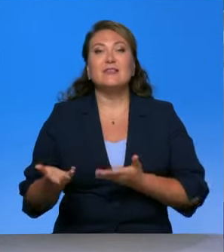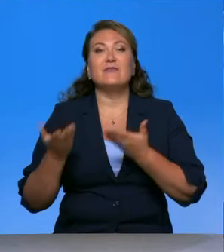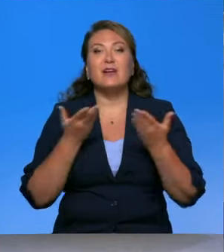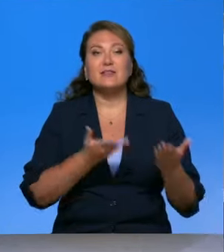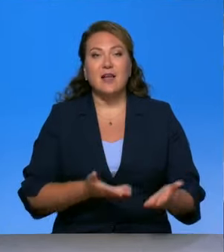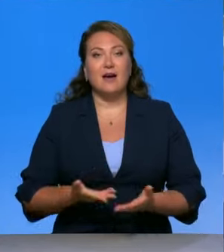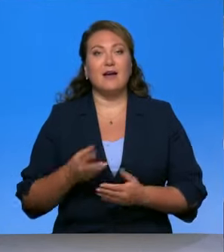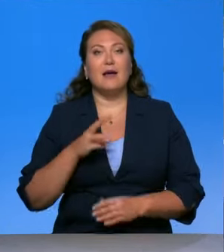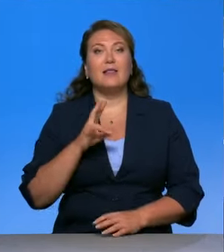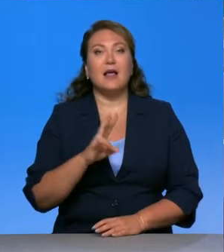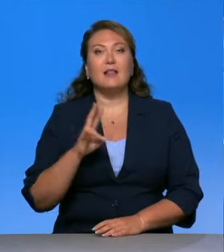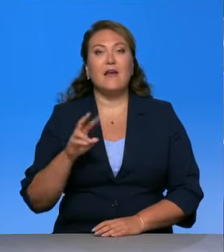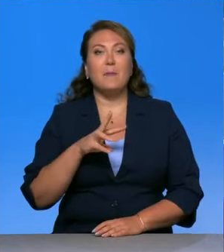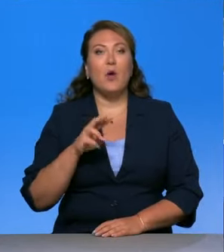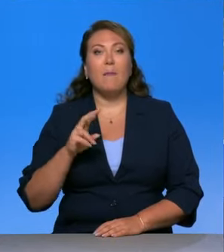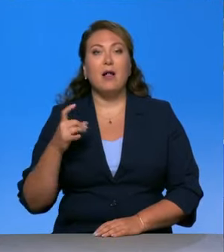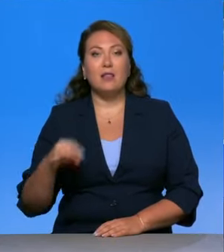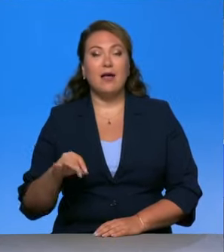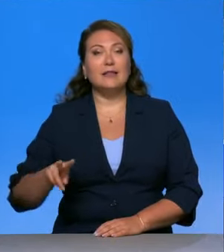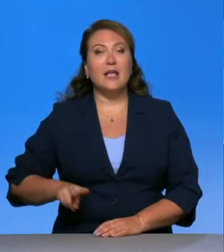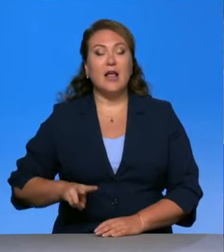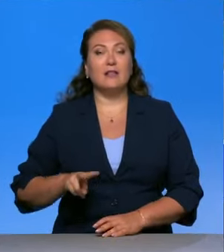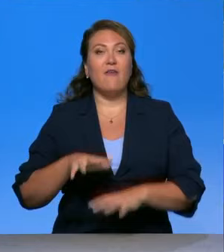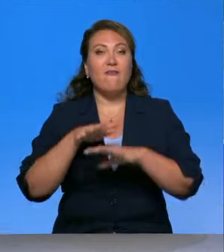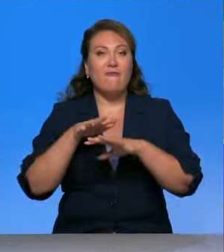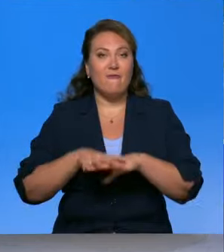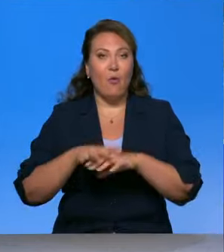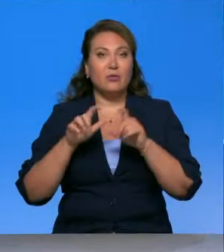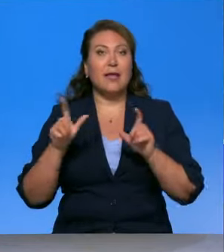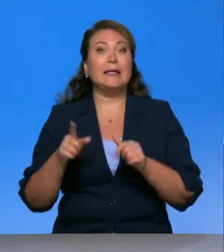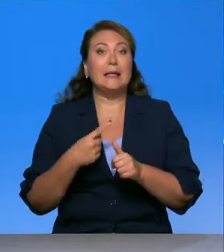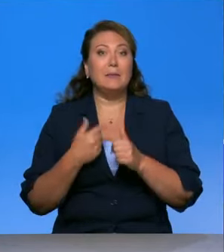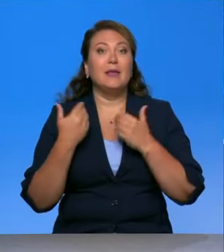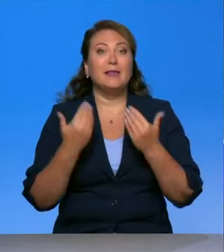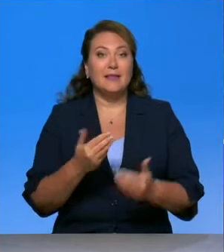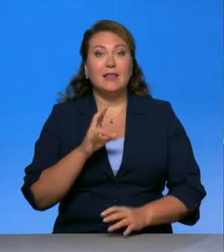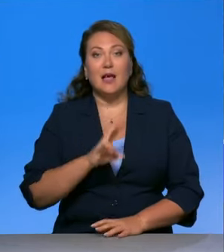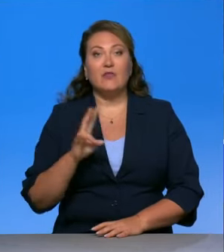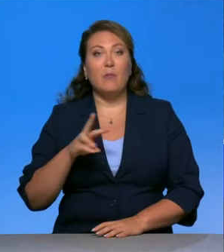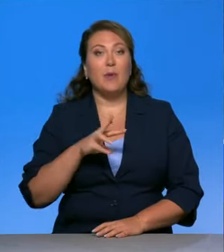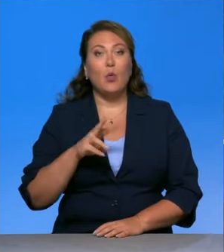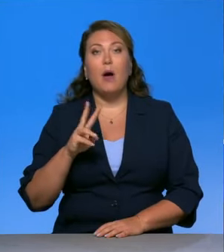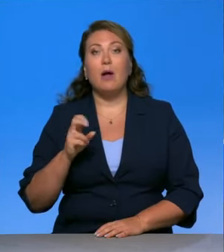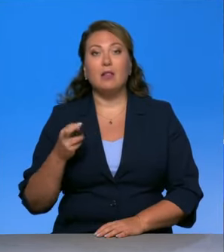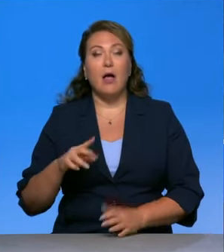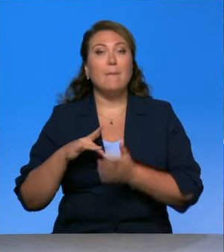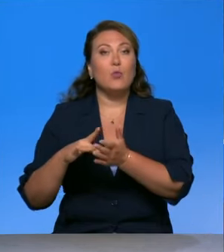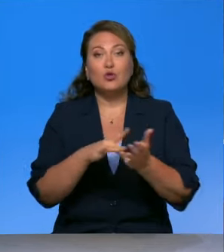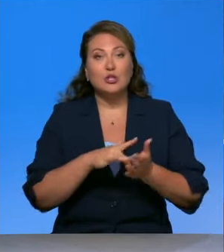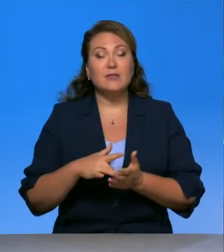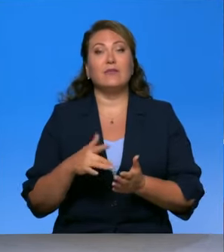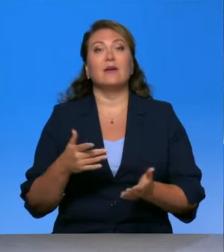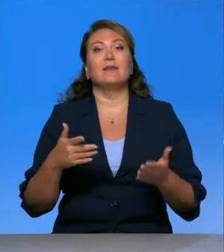Николай Николаевич Миклуха-Маклай, директор фонда имени Николая Николаевича Миклуха-Маклая, исследователь-путешественник. Николай Николаевич,